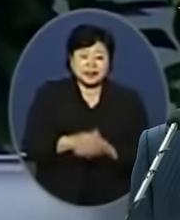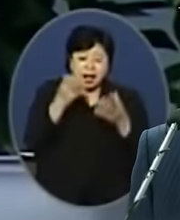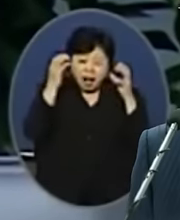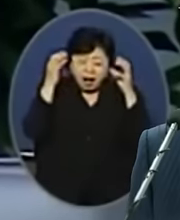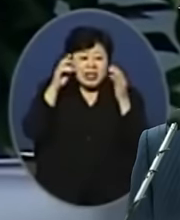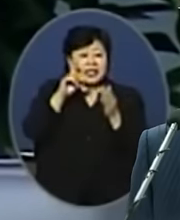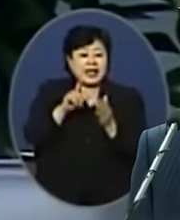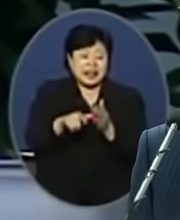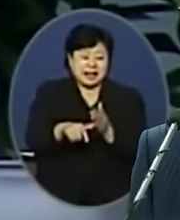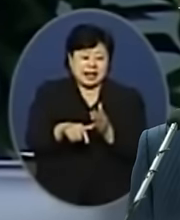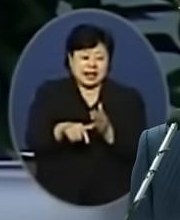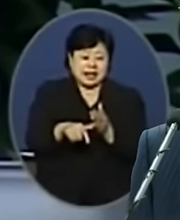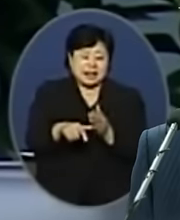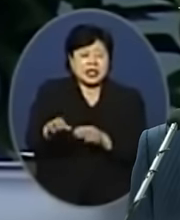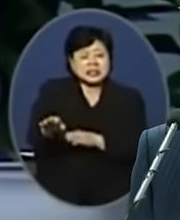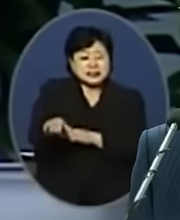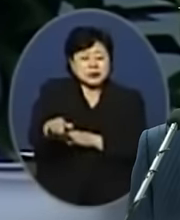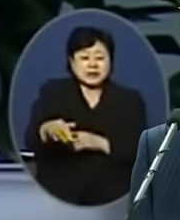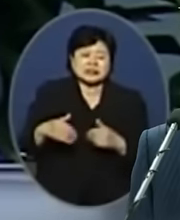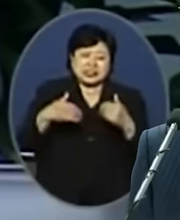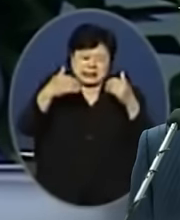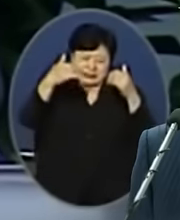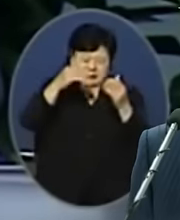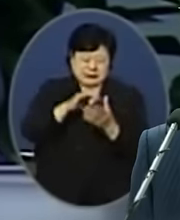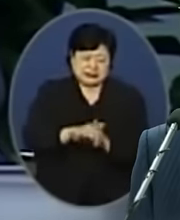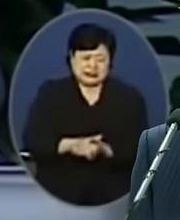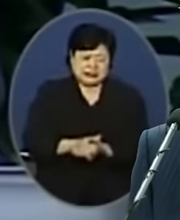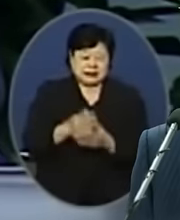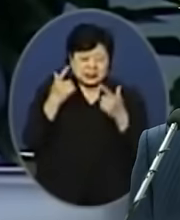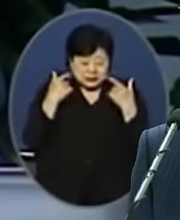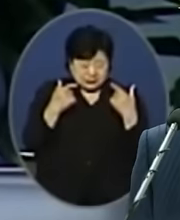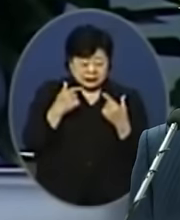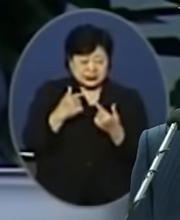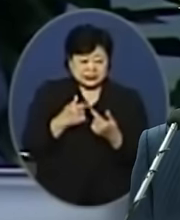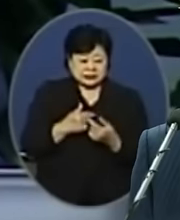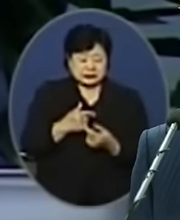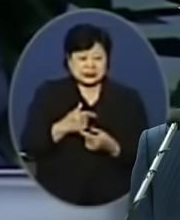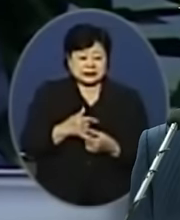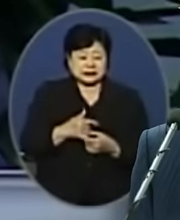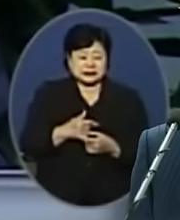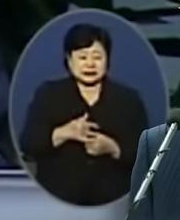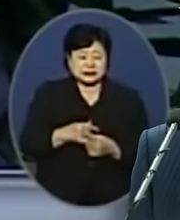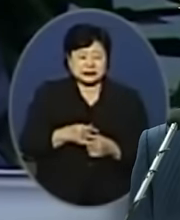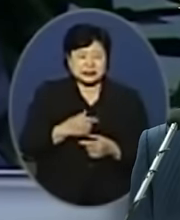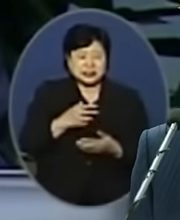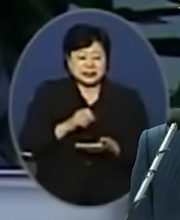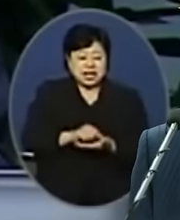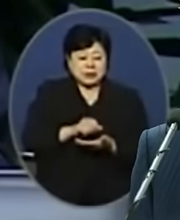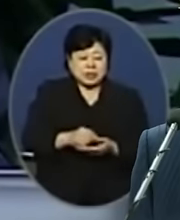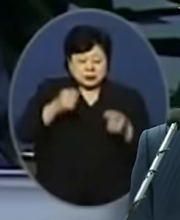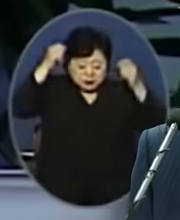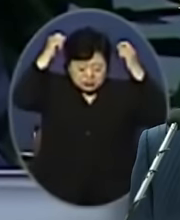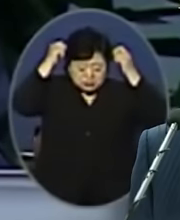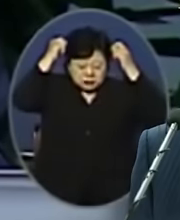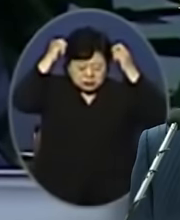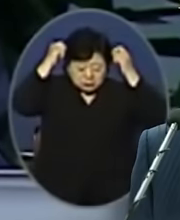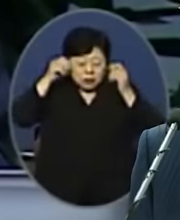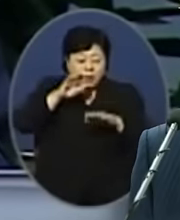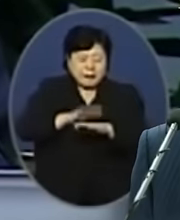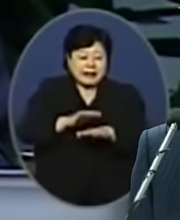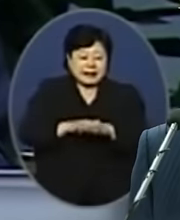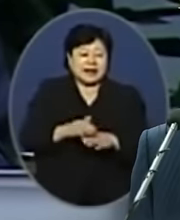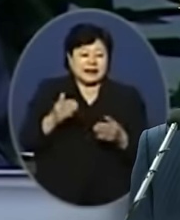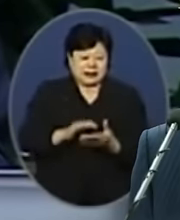어릴 때 시골에서 자라서 늘 나무에서 머리에 이고 집에 가져오고 밭에